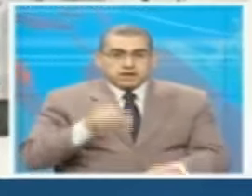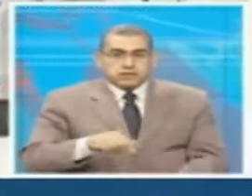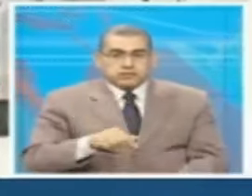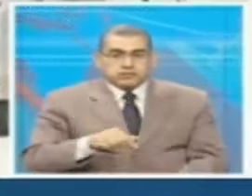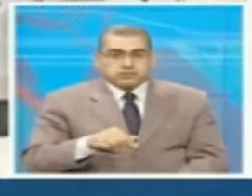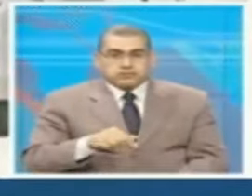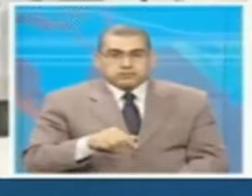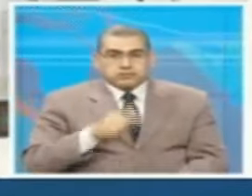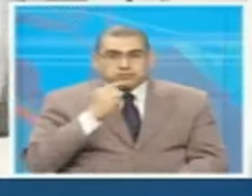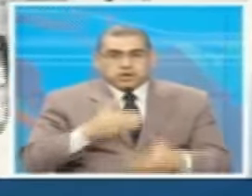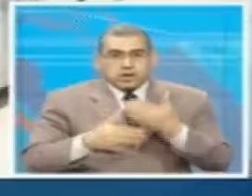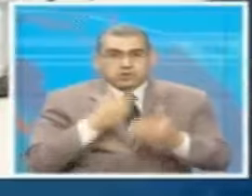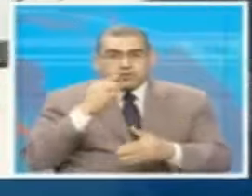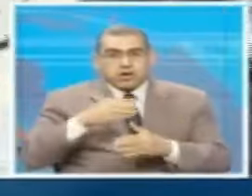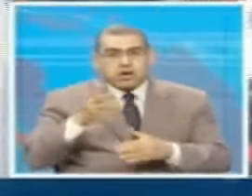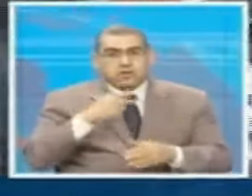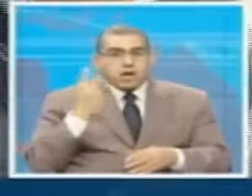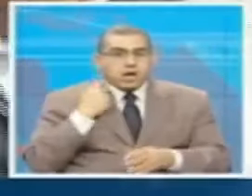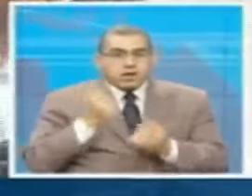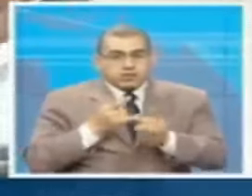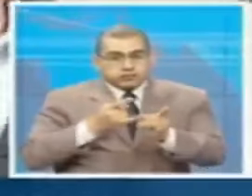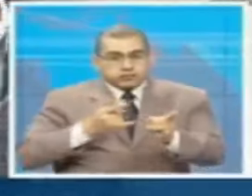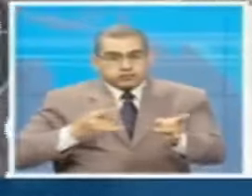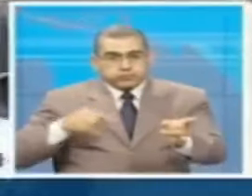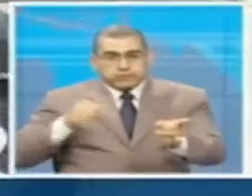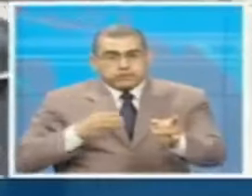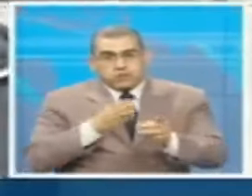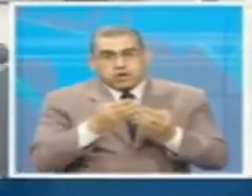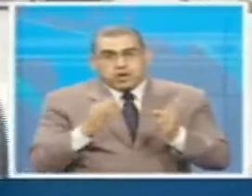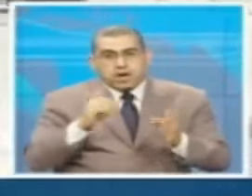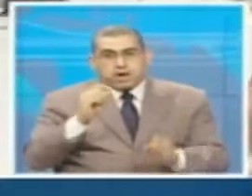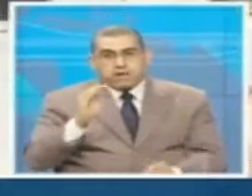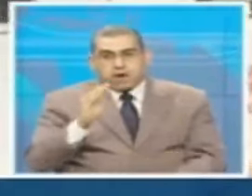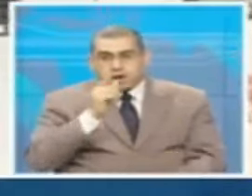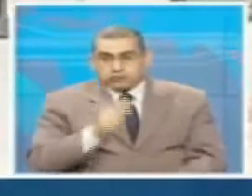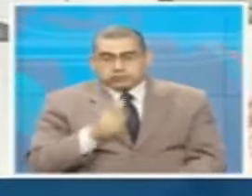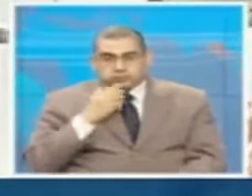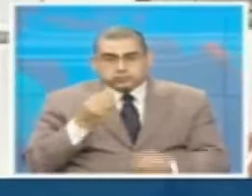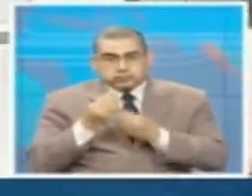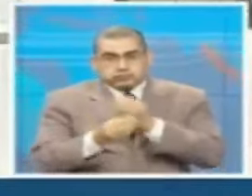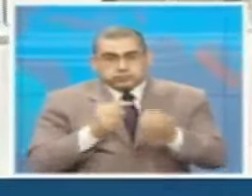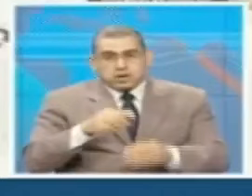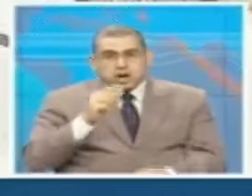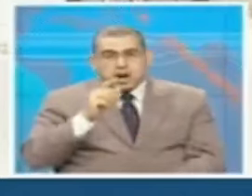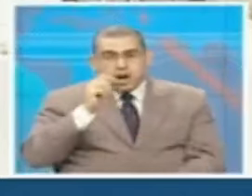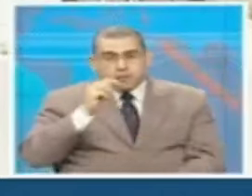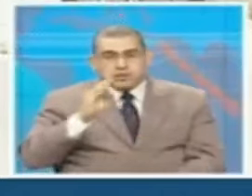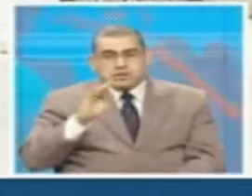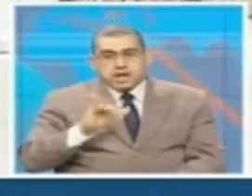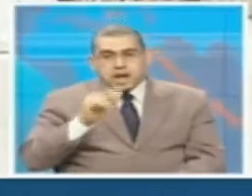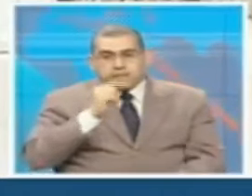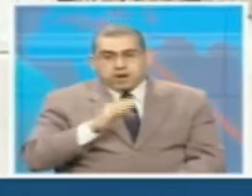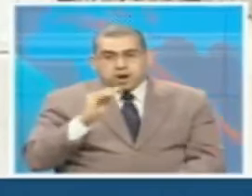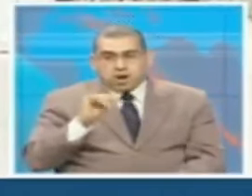على مستوى ادخال عدد من الشاحنات الى معبر رفح الحدودي ومن ثم ادخالها الى معبر كرم ابو سالم او منفذ